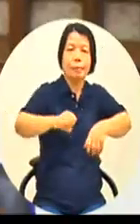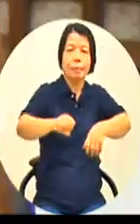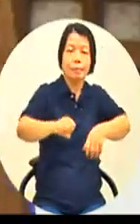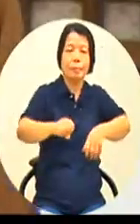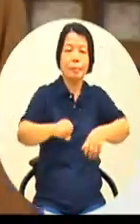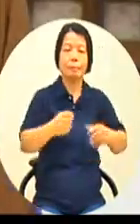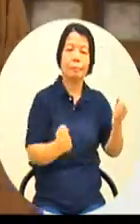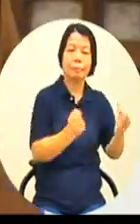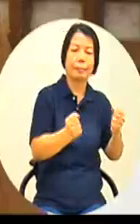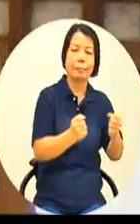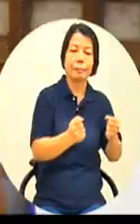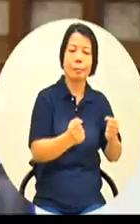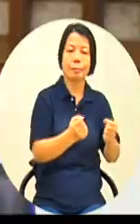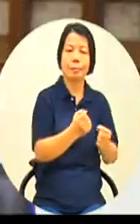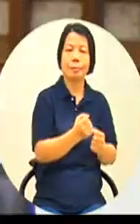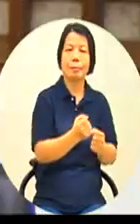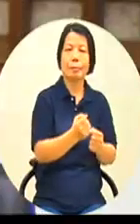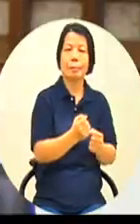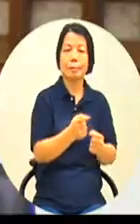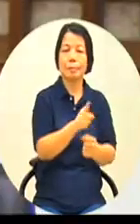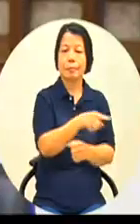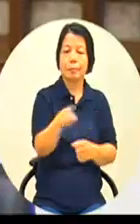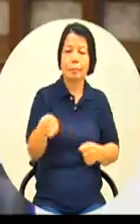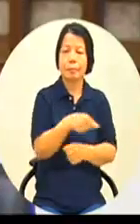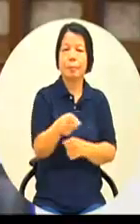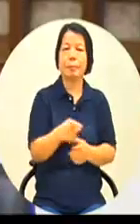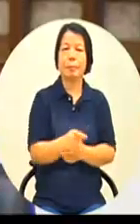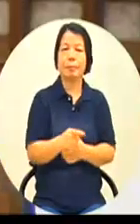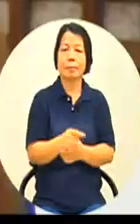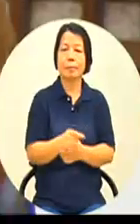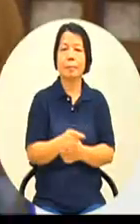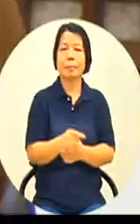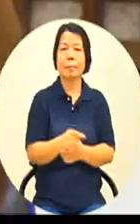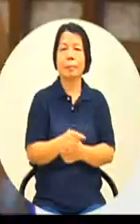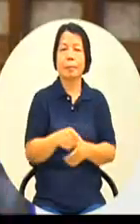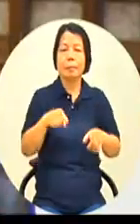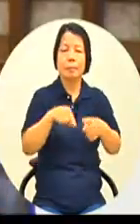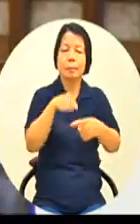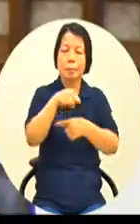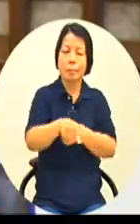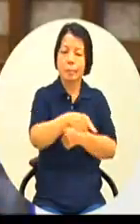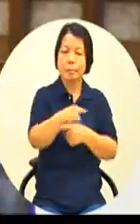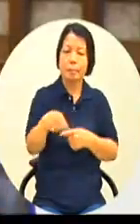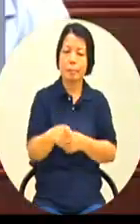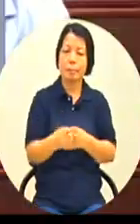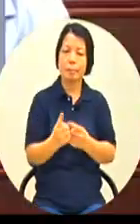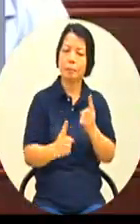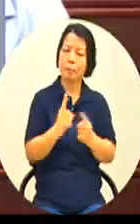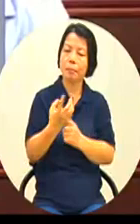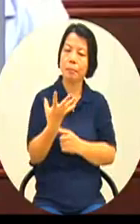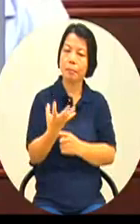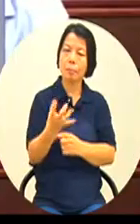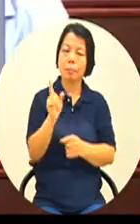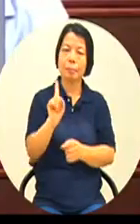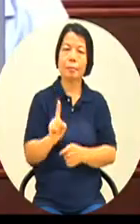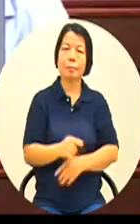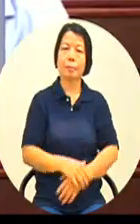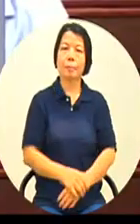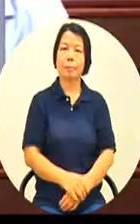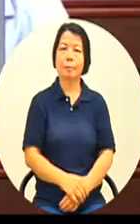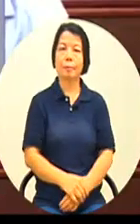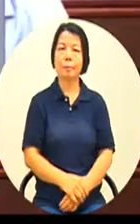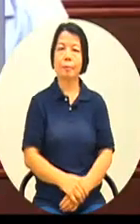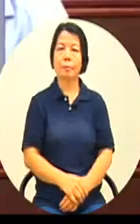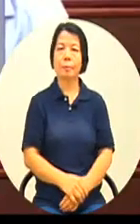也算落啦。你都开八十万件嘞，啊对不对？平均来。 职业我甲议员报告吼，可能无这